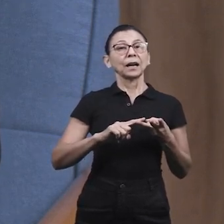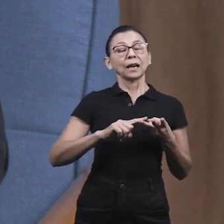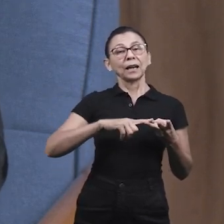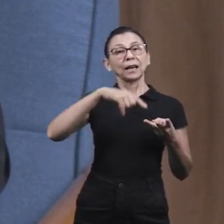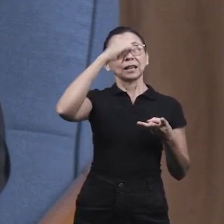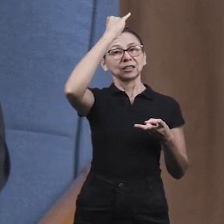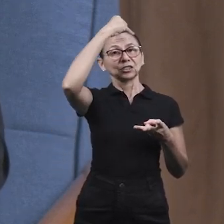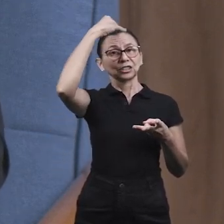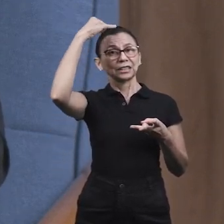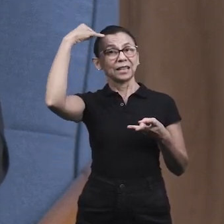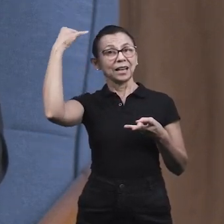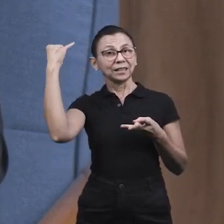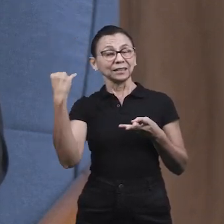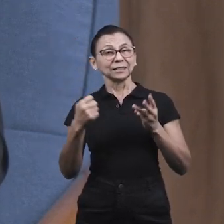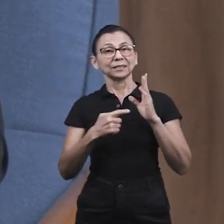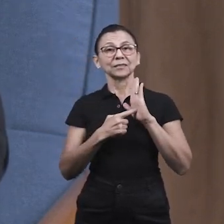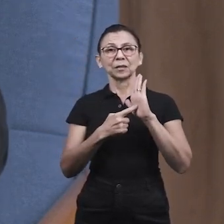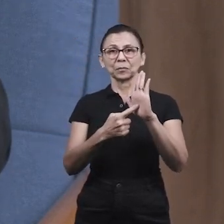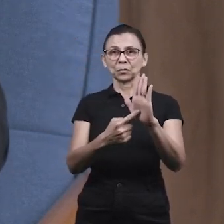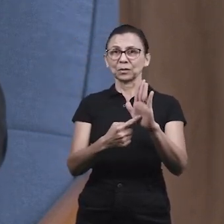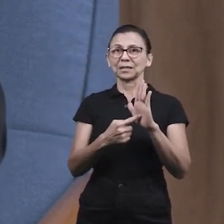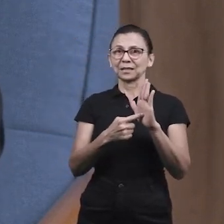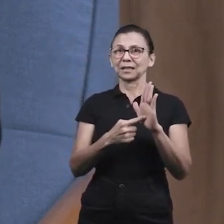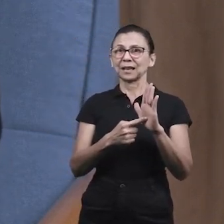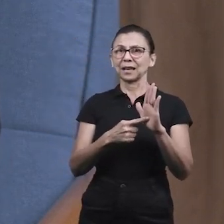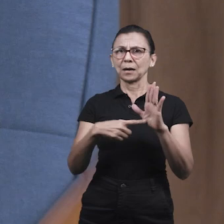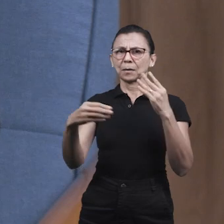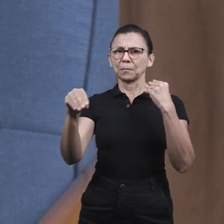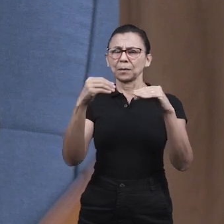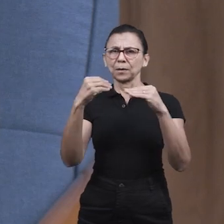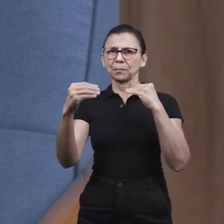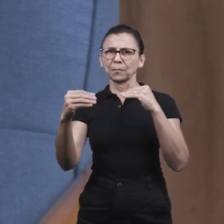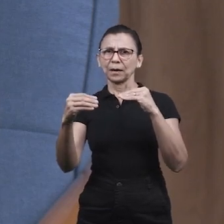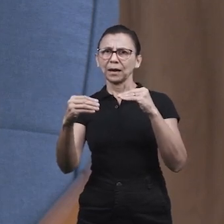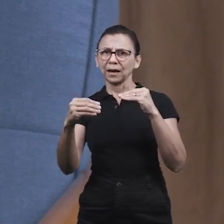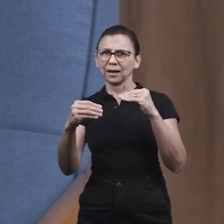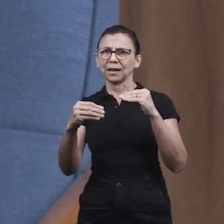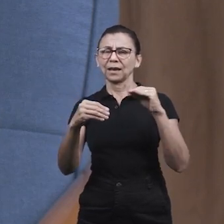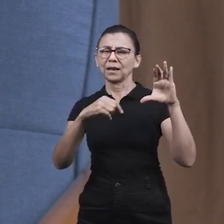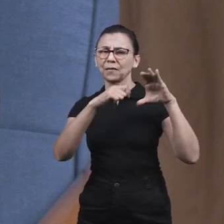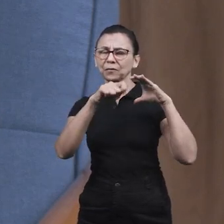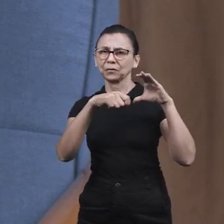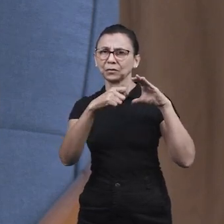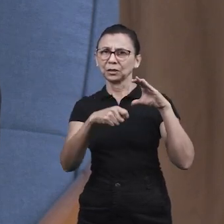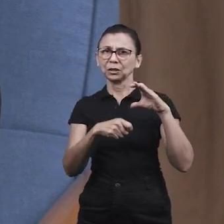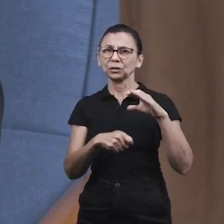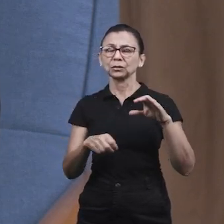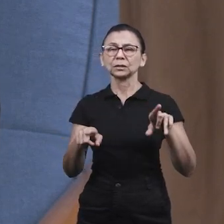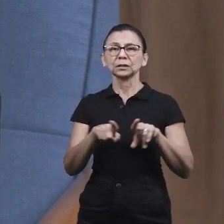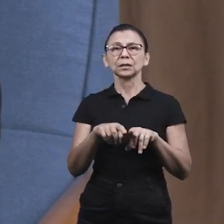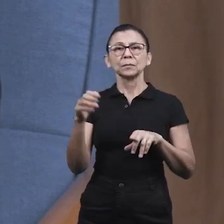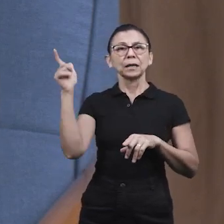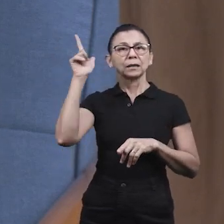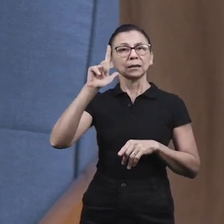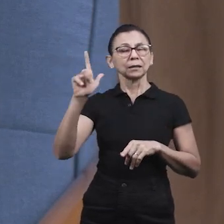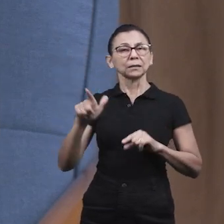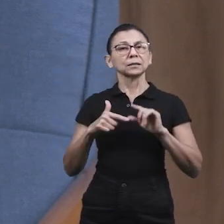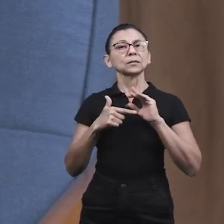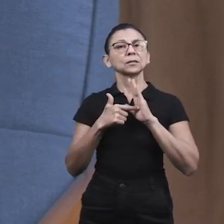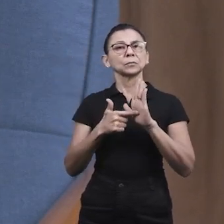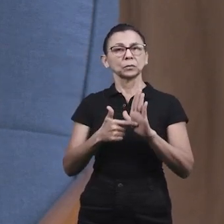va nous présenter de nouvelles participations envoyées et Laïs Figueiras va travailler la louange Ma